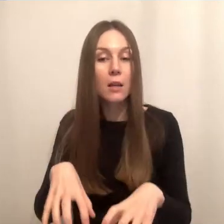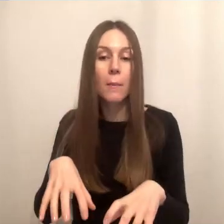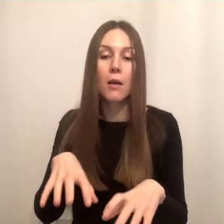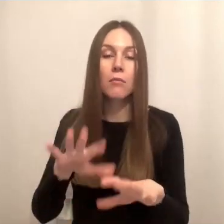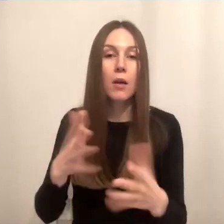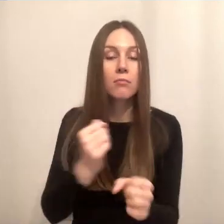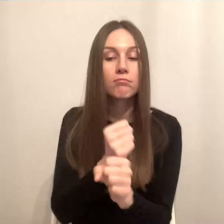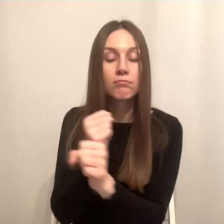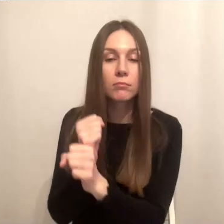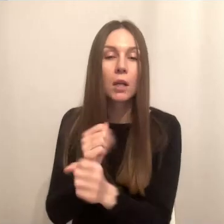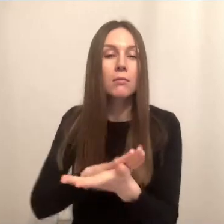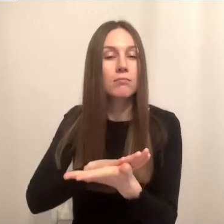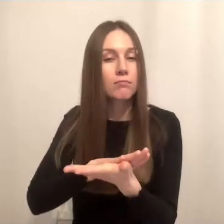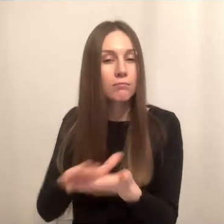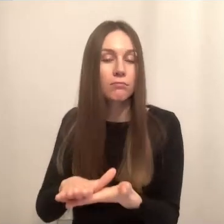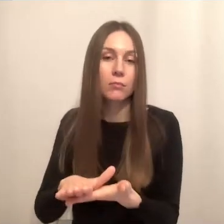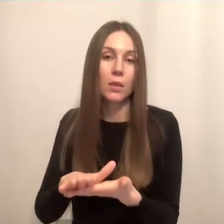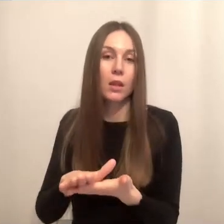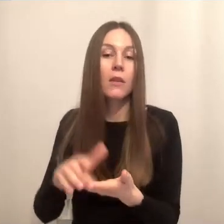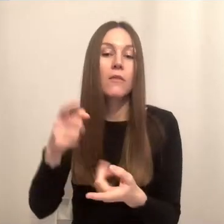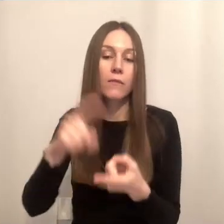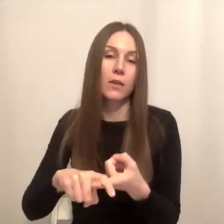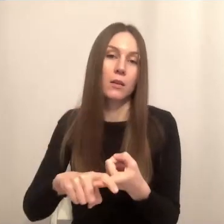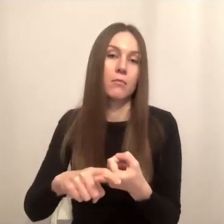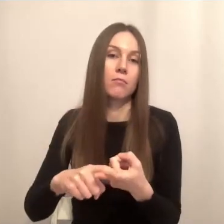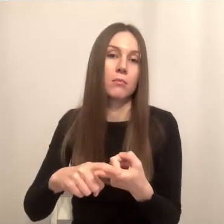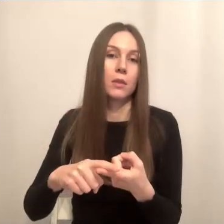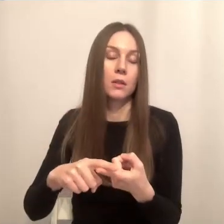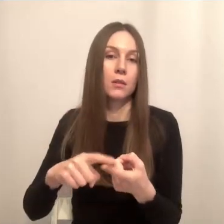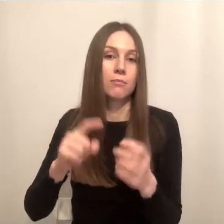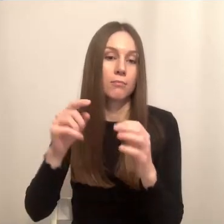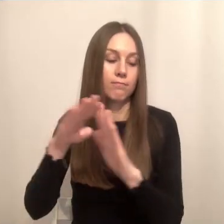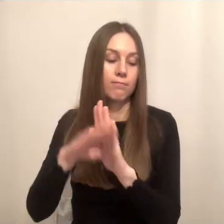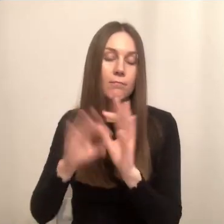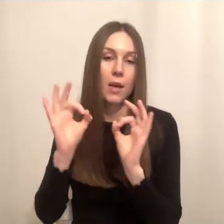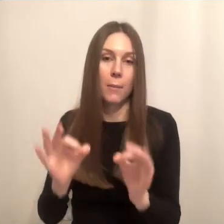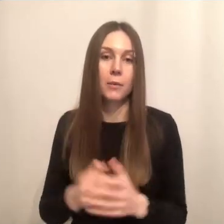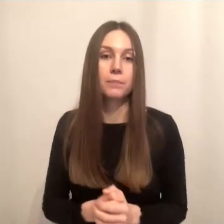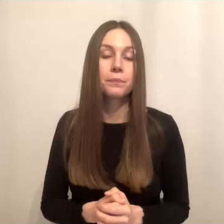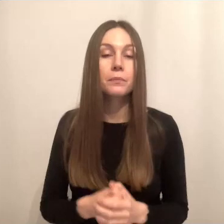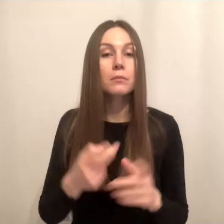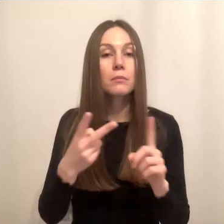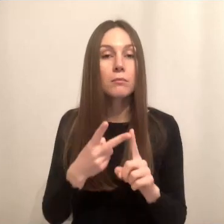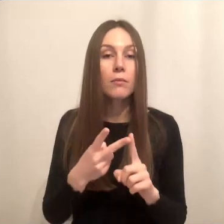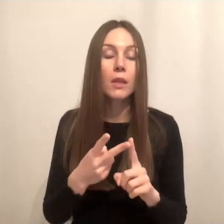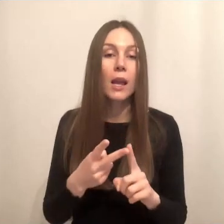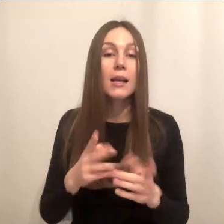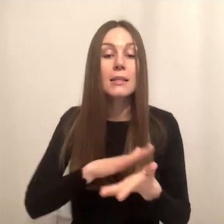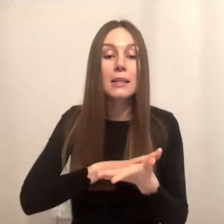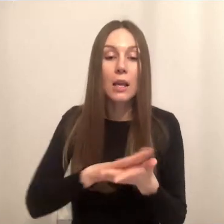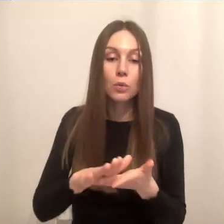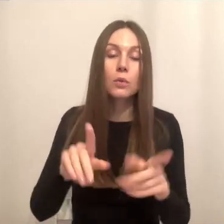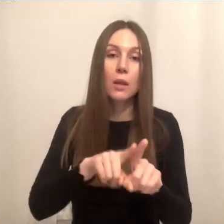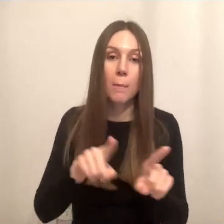vykdomi skaidriai, atsižvelgiant į viešą interesą. Kitas dalykas, skaidrumas, tai irgi atstovavimas žmonėms,